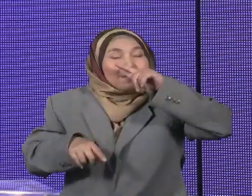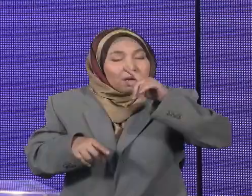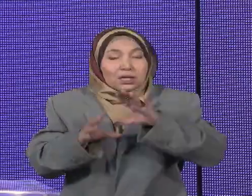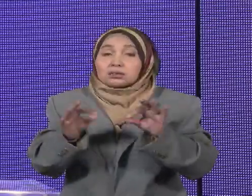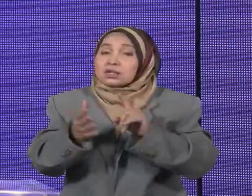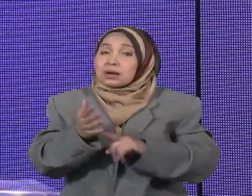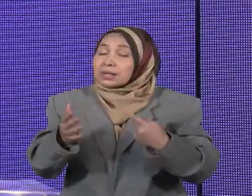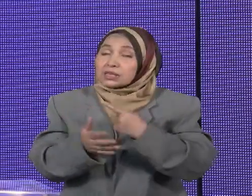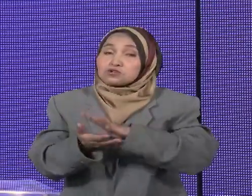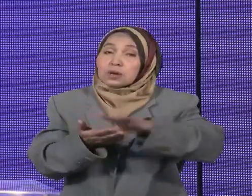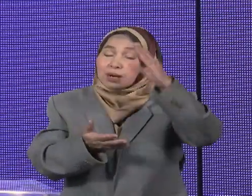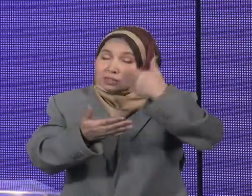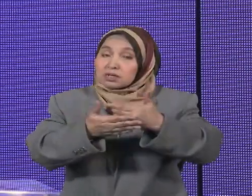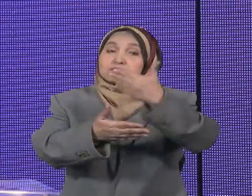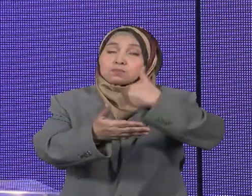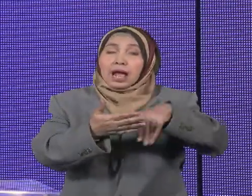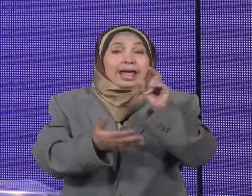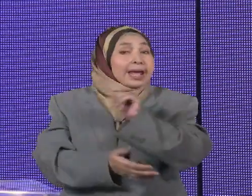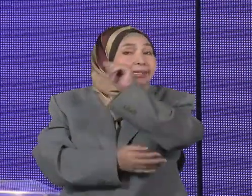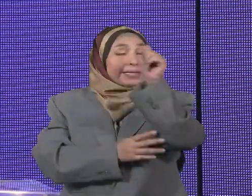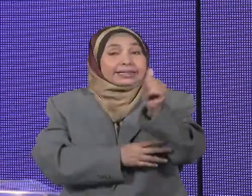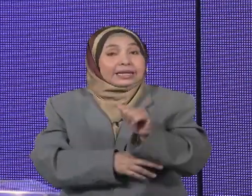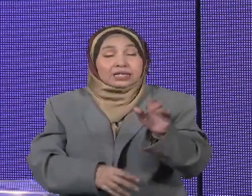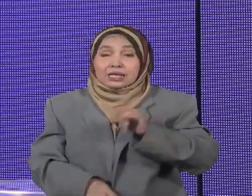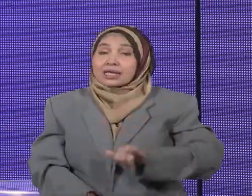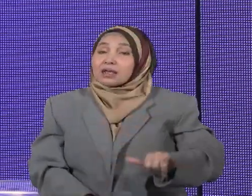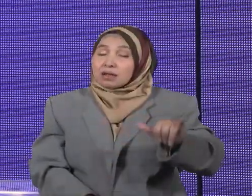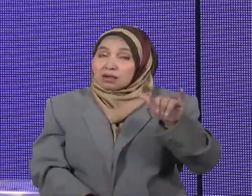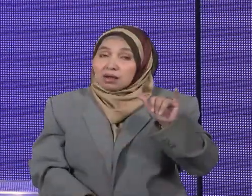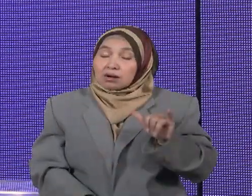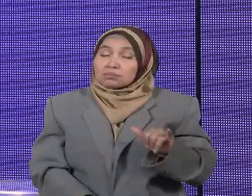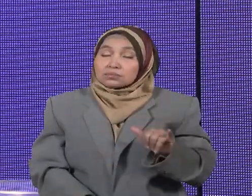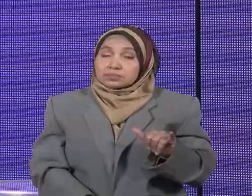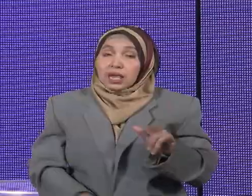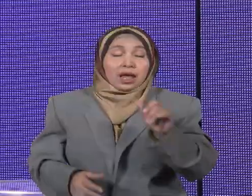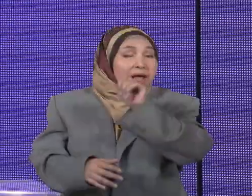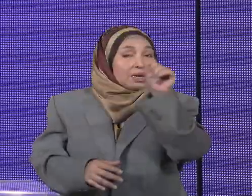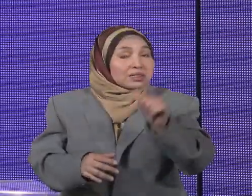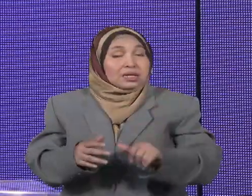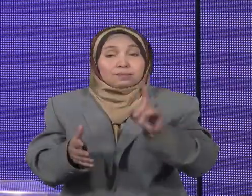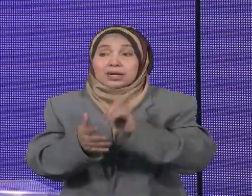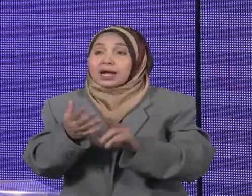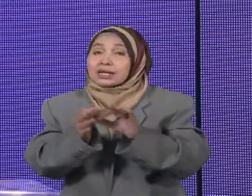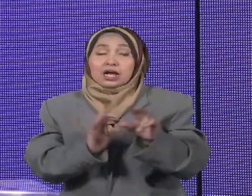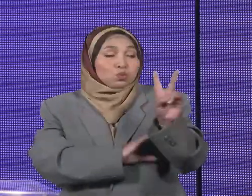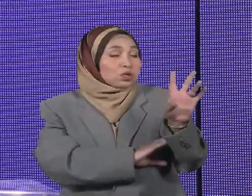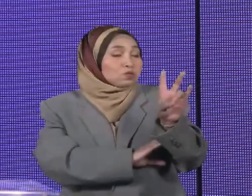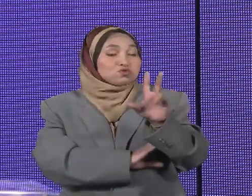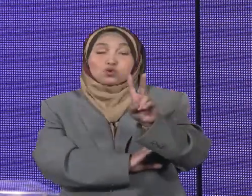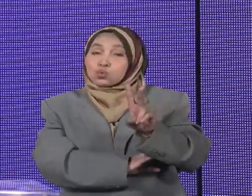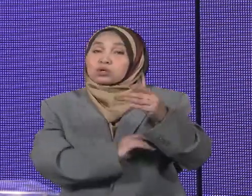Nak ceritanya apa yang kita dah belajar sebelum ini, bahawa apa sahaja yang wama tunfiqu min khairin fali anfusikum pada ayat 272 sebelum